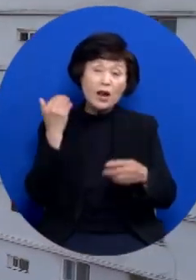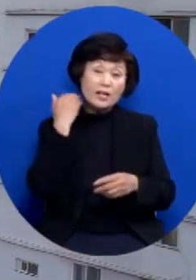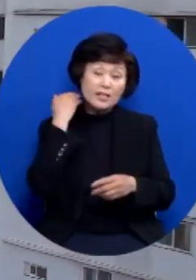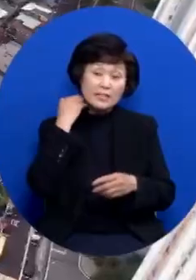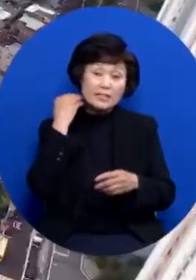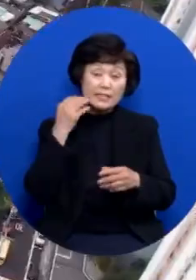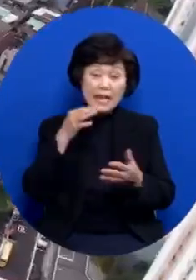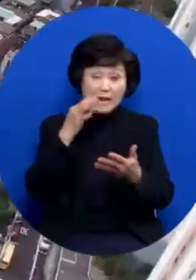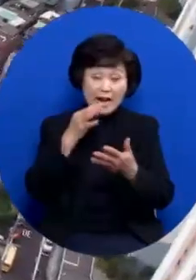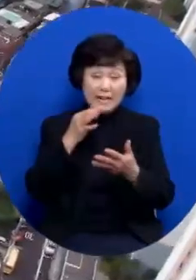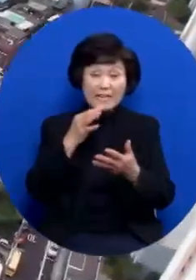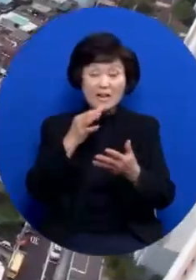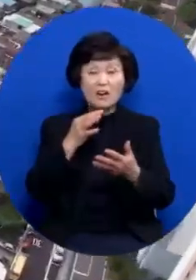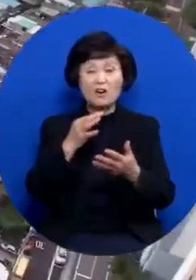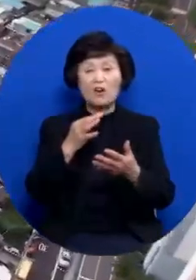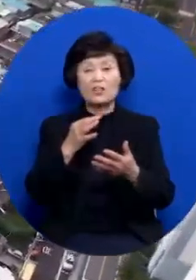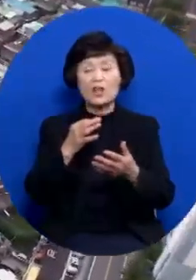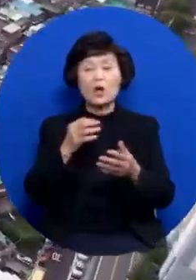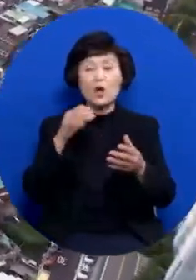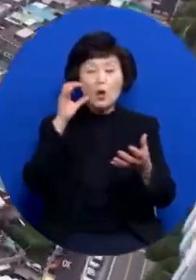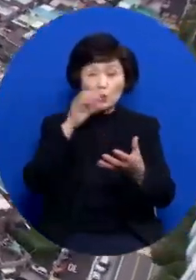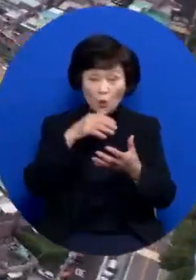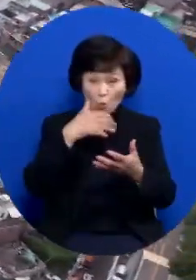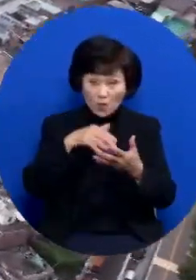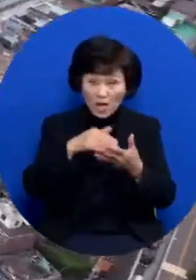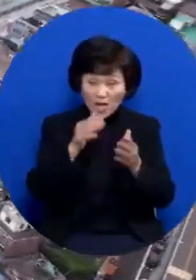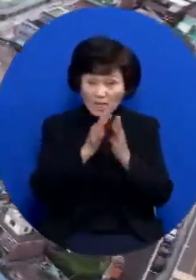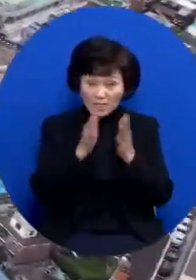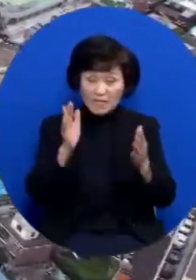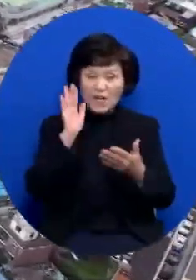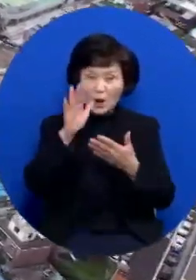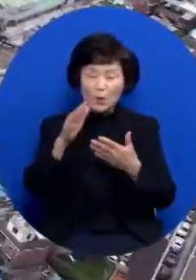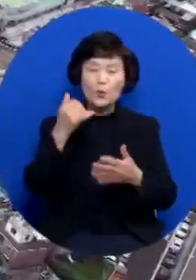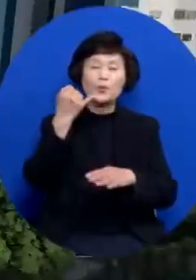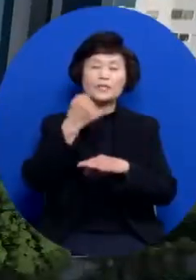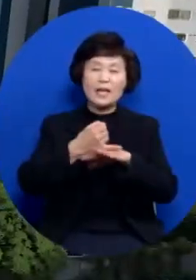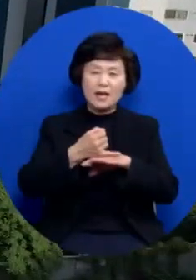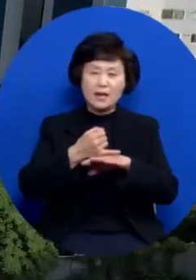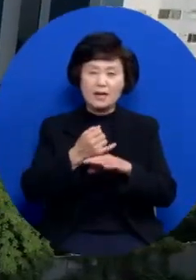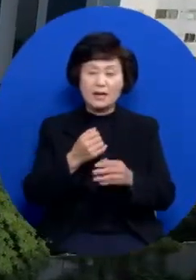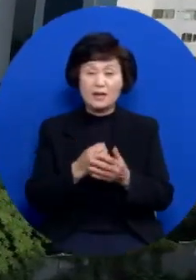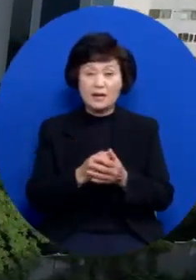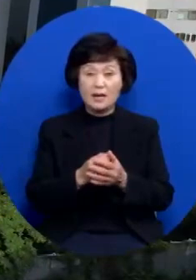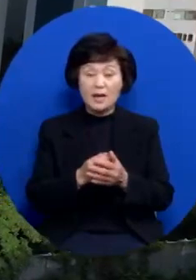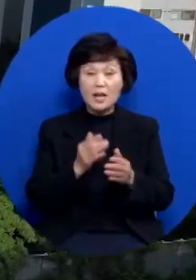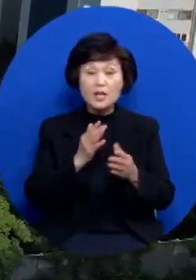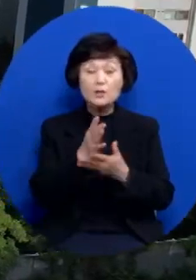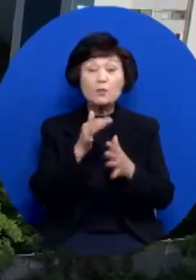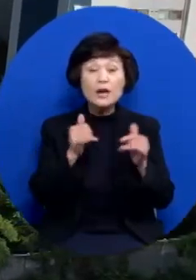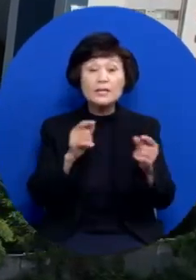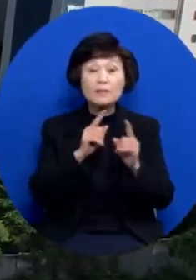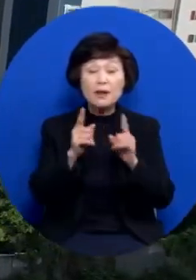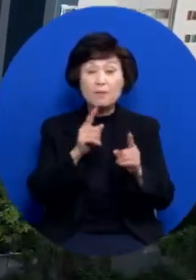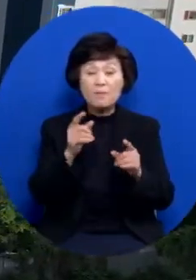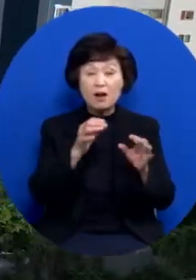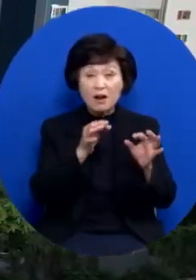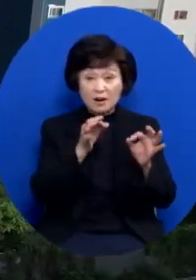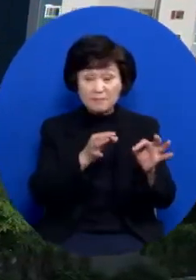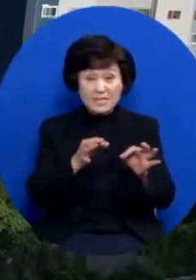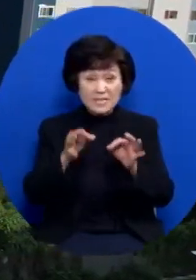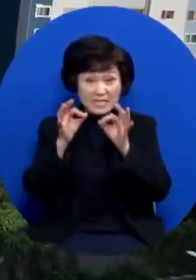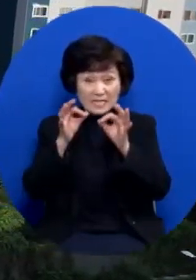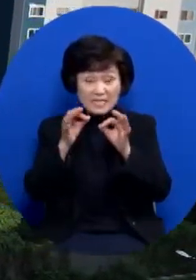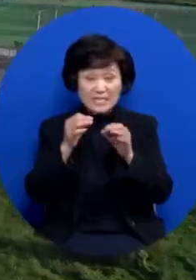약 53.6%로 통계 집계를 시작한 이후 최저치를 기록했습니다. 전문가들은 금리 인상으로